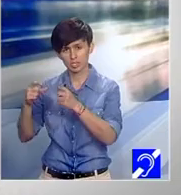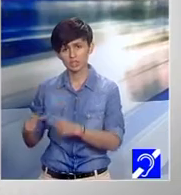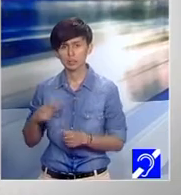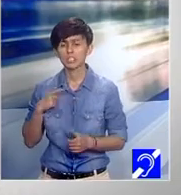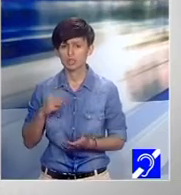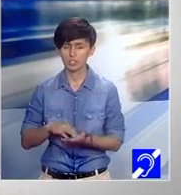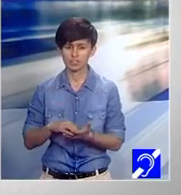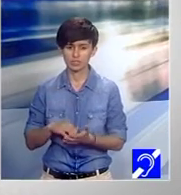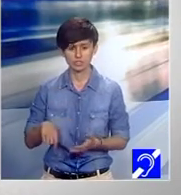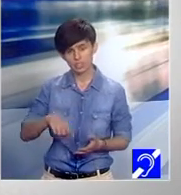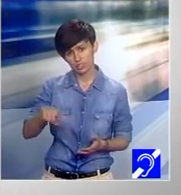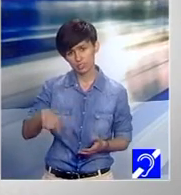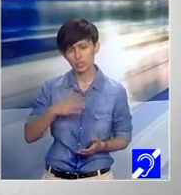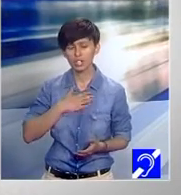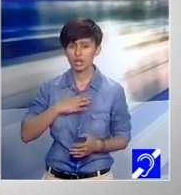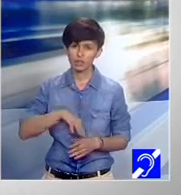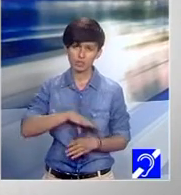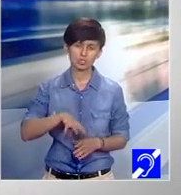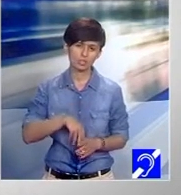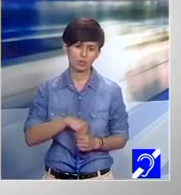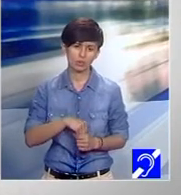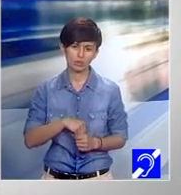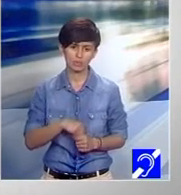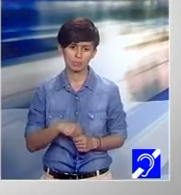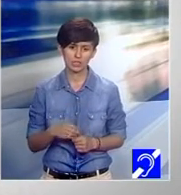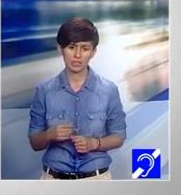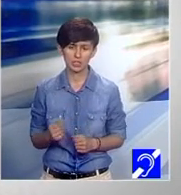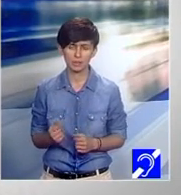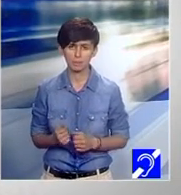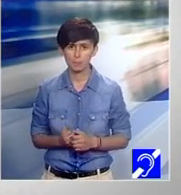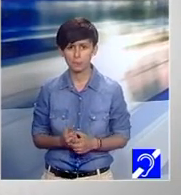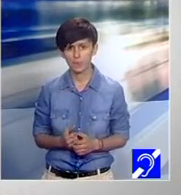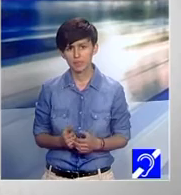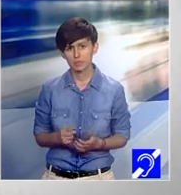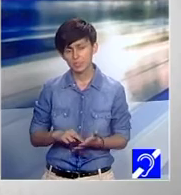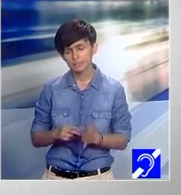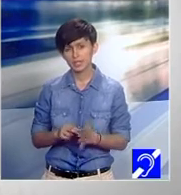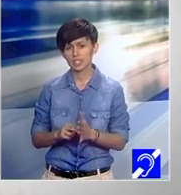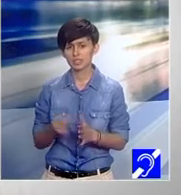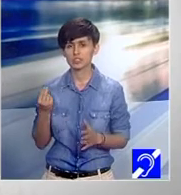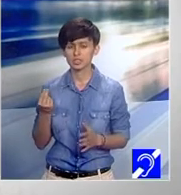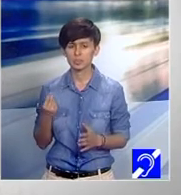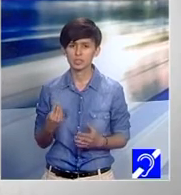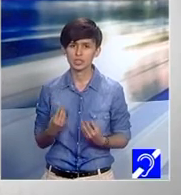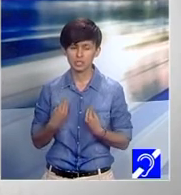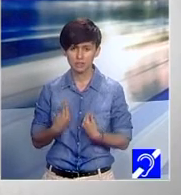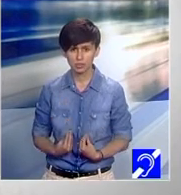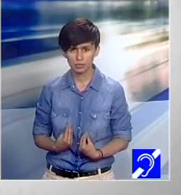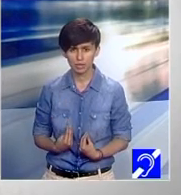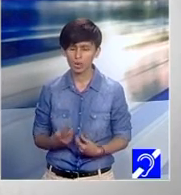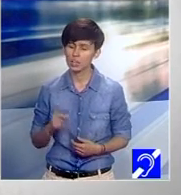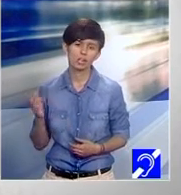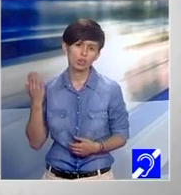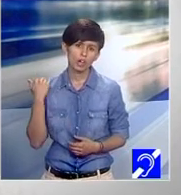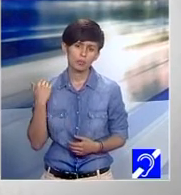care, nu știu, așa suntem mai dure, așa, mai bine pregătiți moral. Nu am avut nicio clipă căderea. Eu